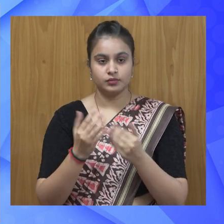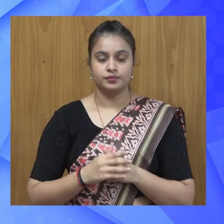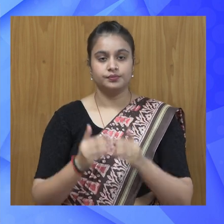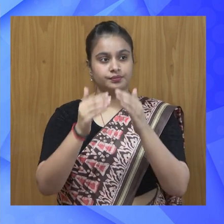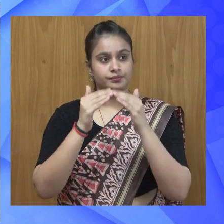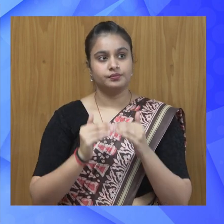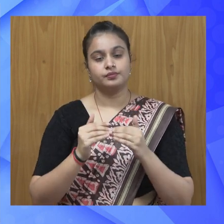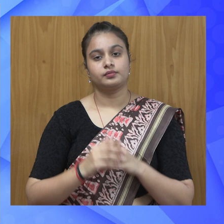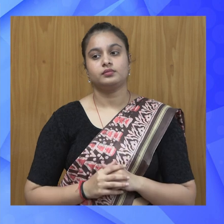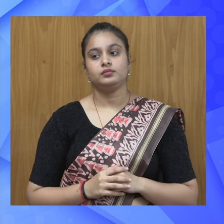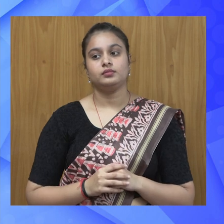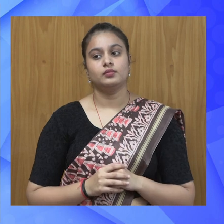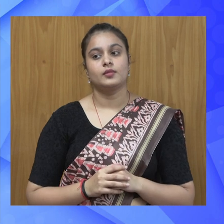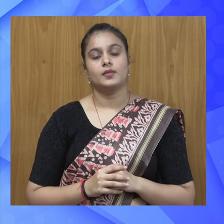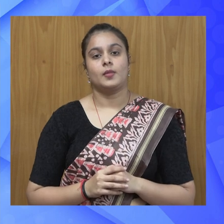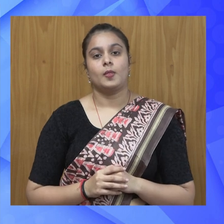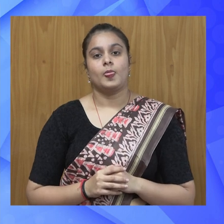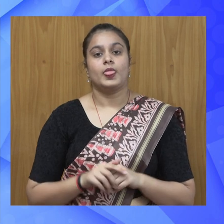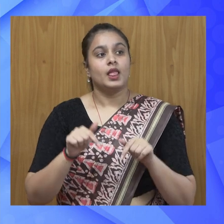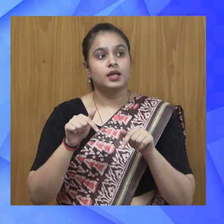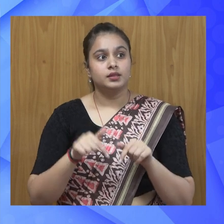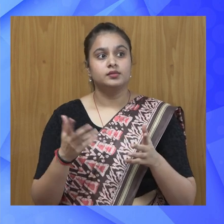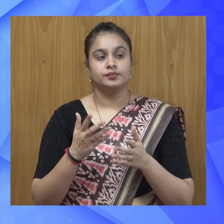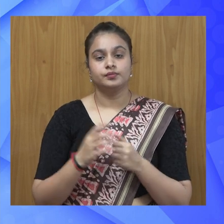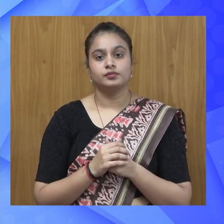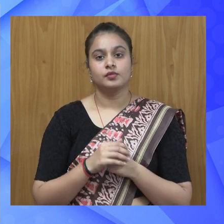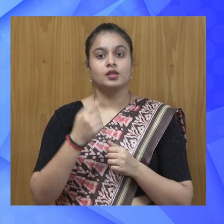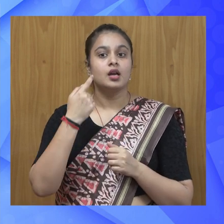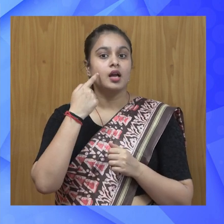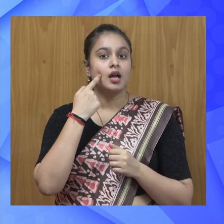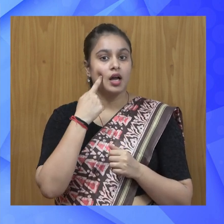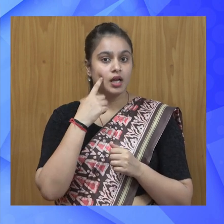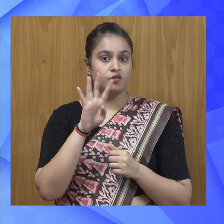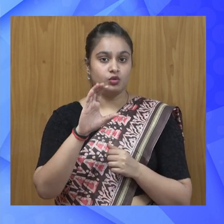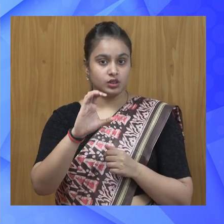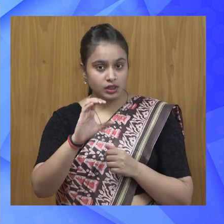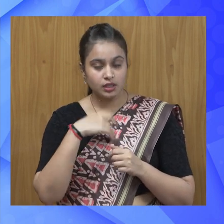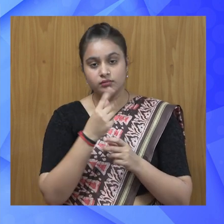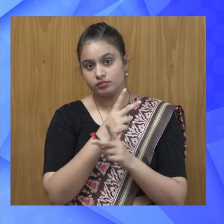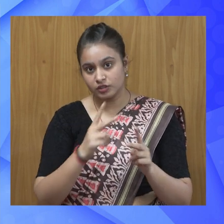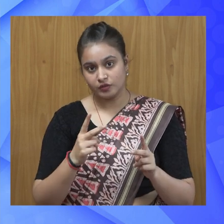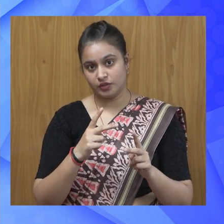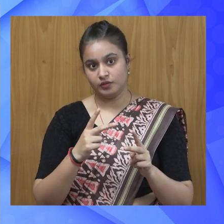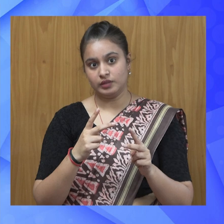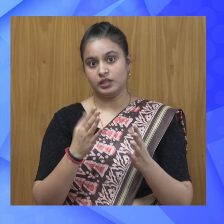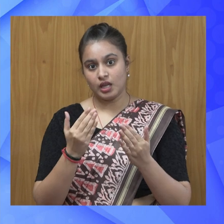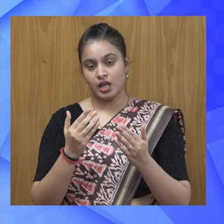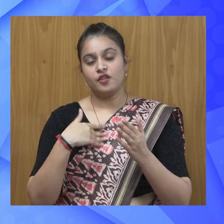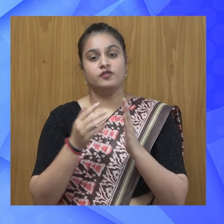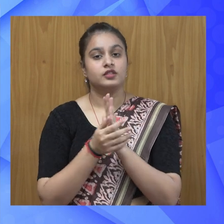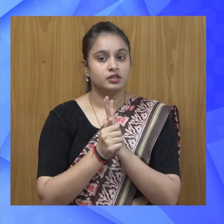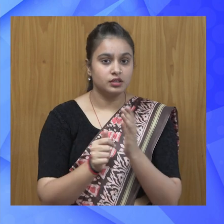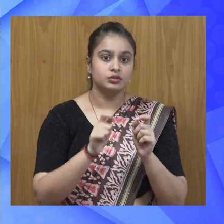नेक्स्ट दिस इज अस हैंडल ऑफ आई4सी साइबर दोस्त सो साइबर दोस्त इज